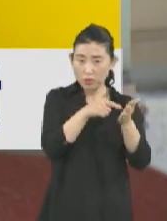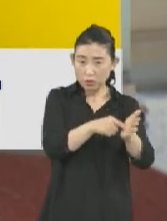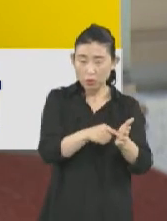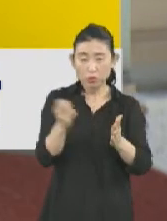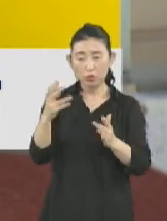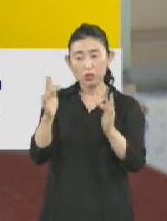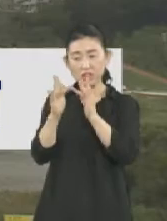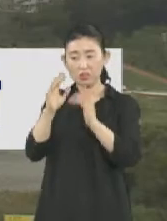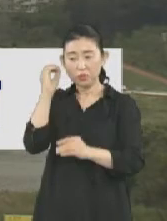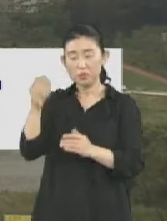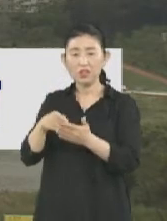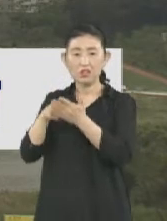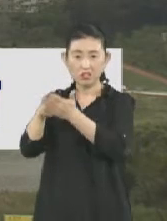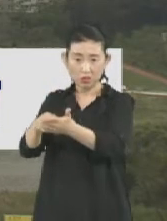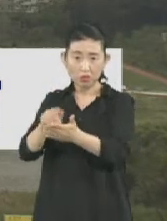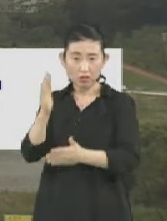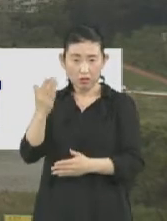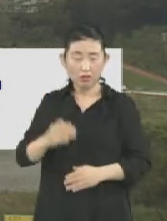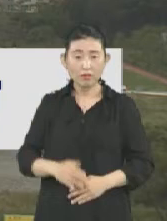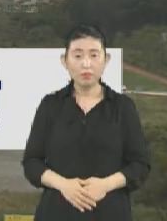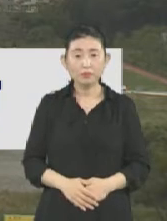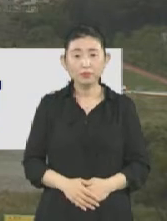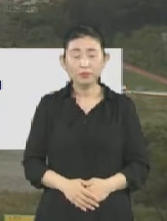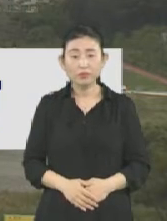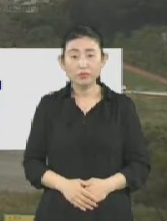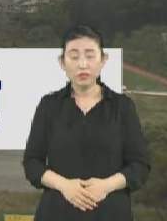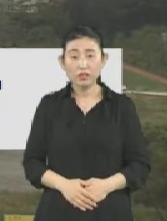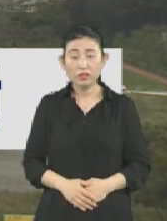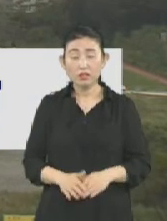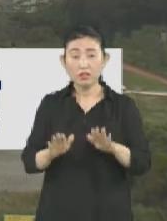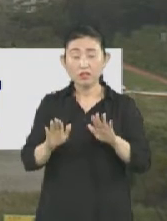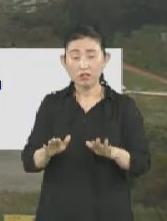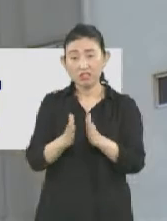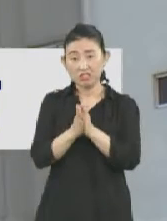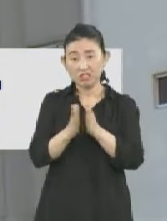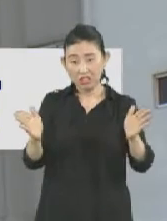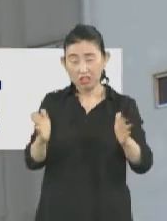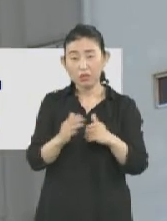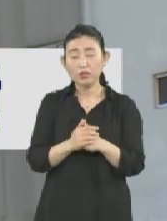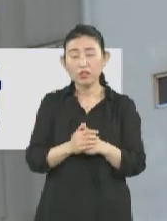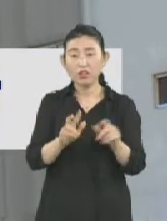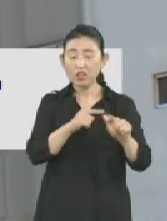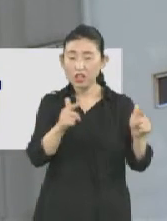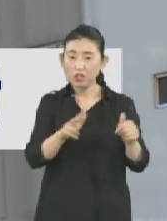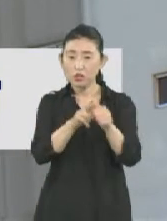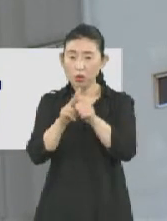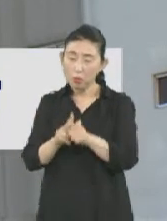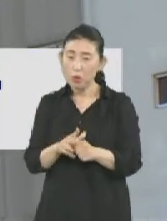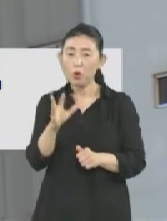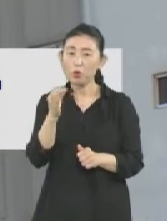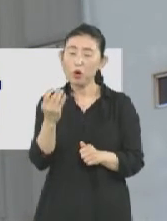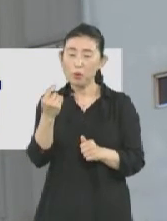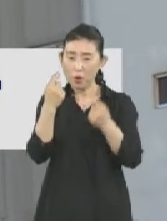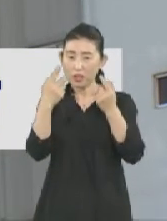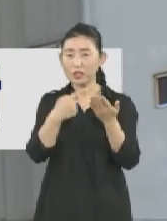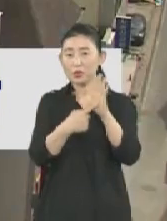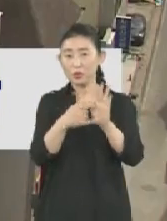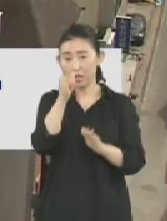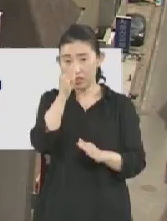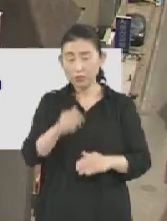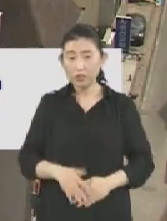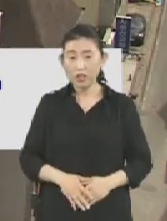온라인으로 계약 내용을 신고해야 합니다 전월세 신고제 시행 에 따라 임대차 정보가 매매거래 저럼 공개되고